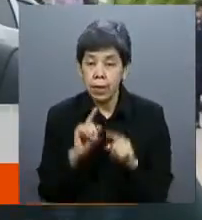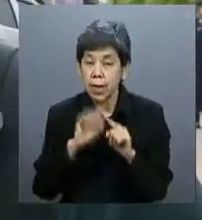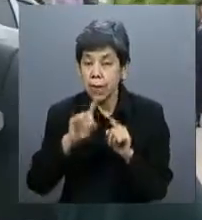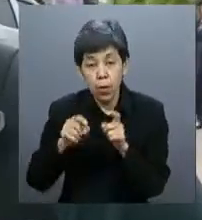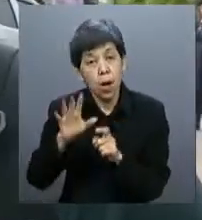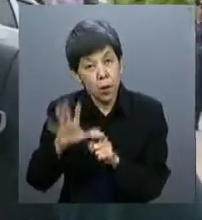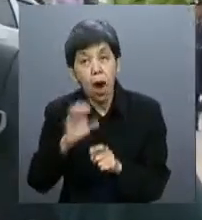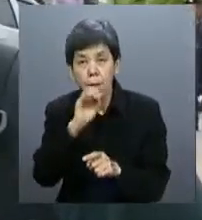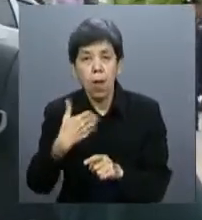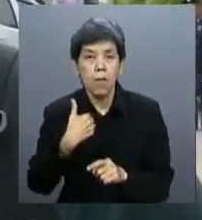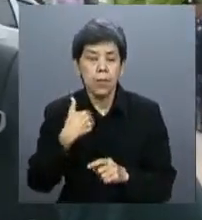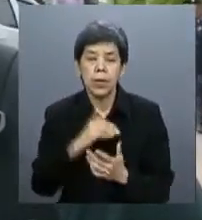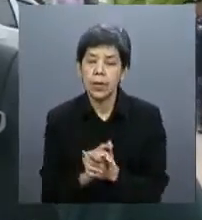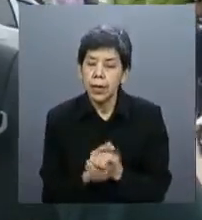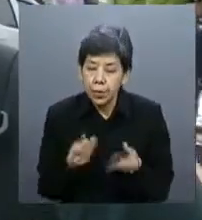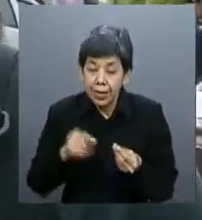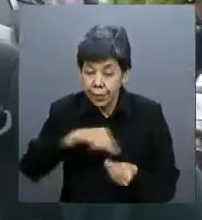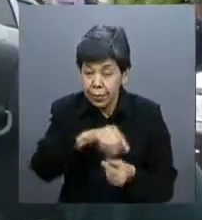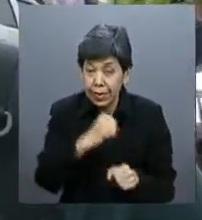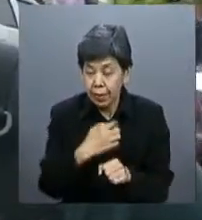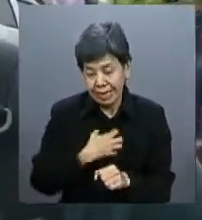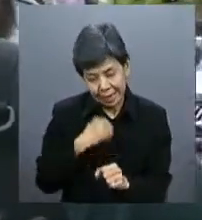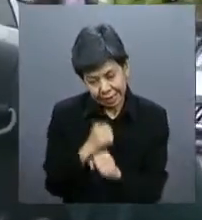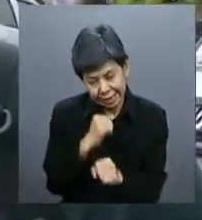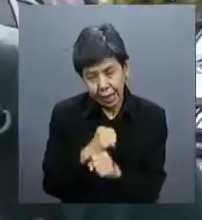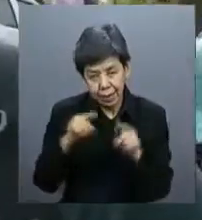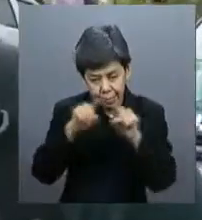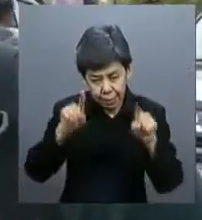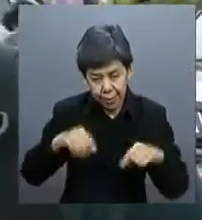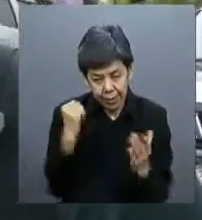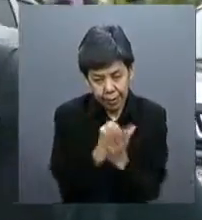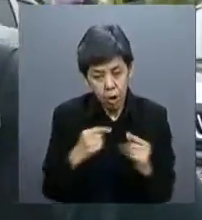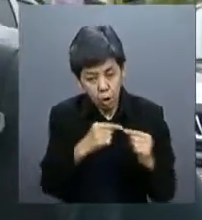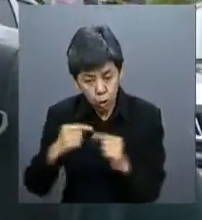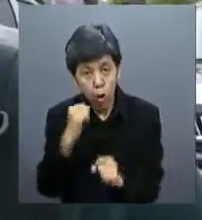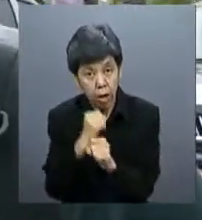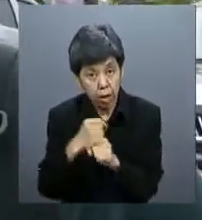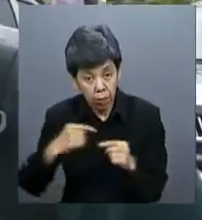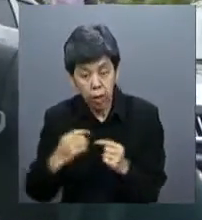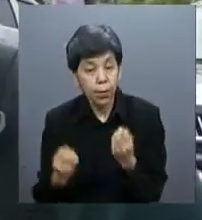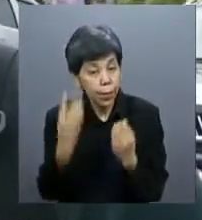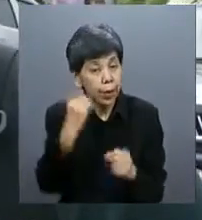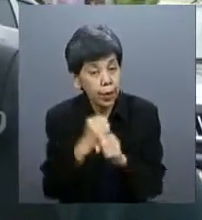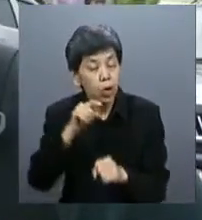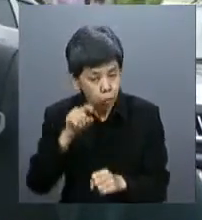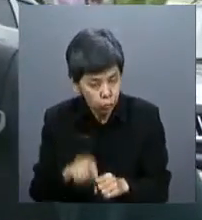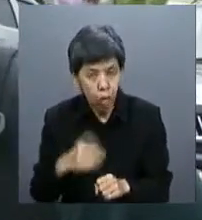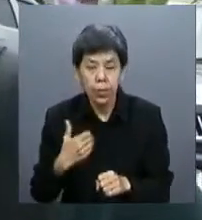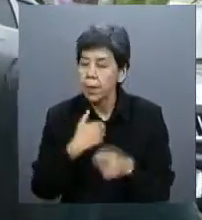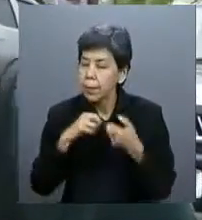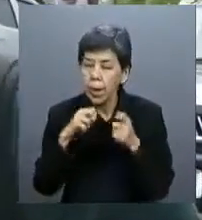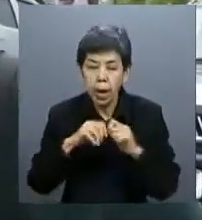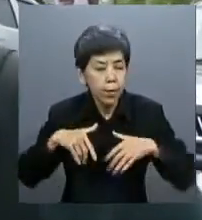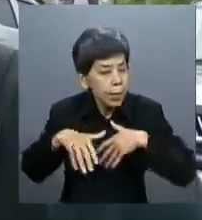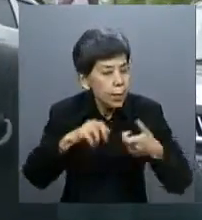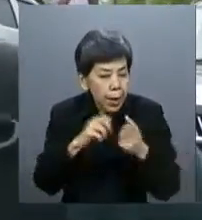5เนี่ยเขาบอกว่าอยู่ว่าพื้นที่ที่สามารถที่จะขอต่อหรือว่าขออนุญาตพื้นที่ของป่าไม้ได้เนี่ยต้องไม่มีปัญหากับราษฎ